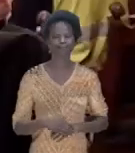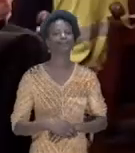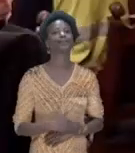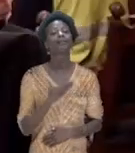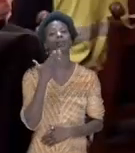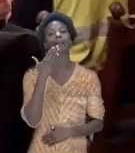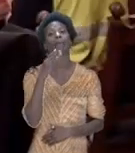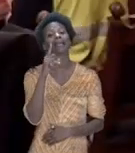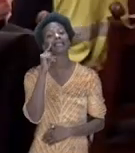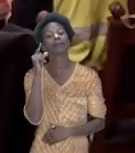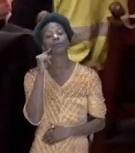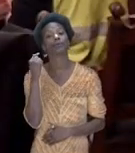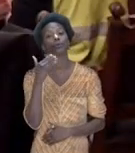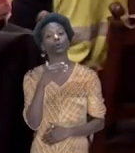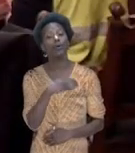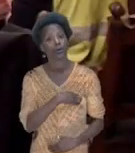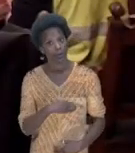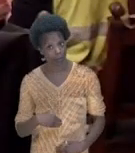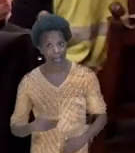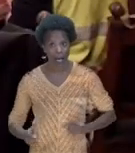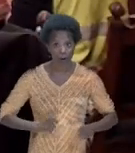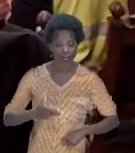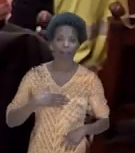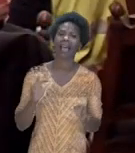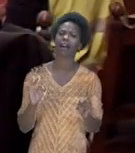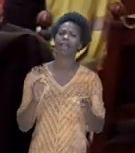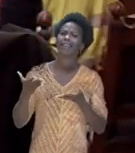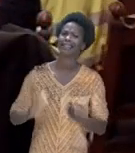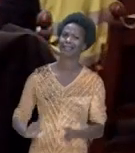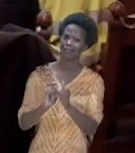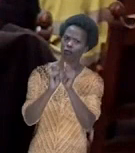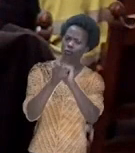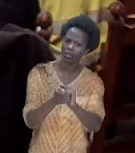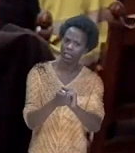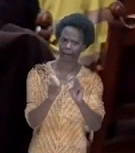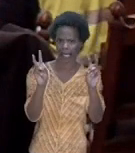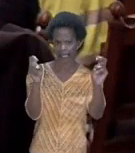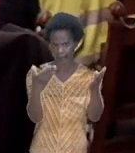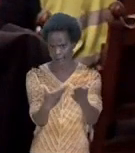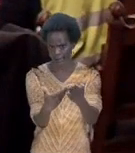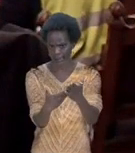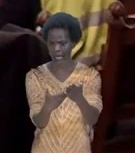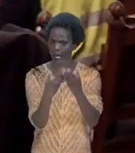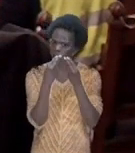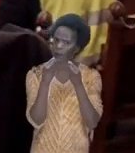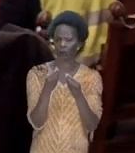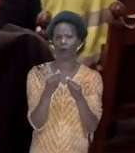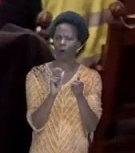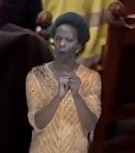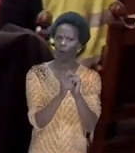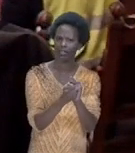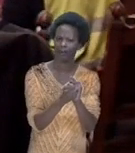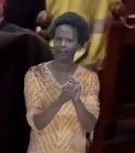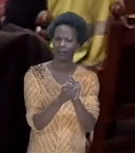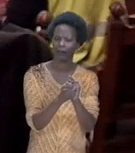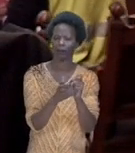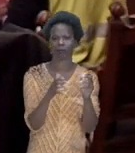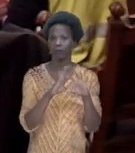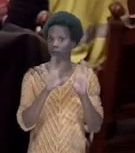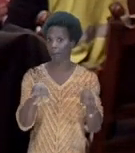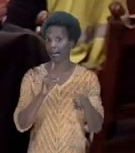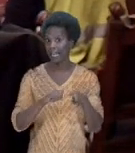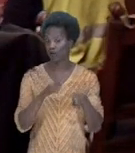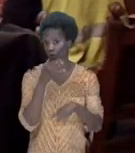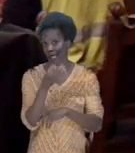Dans cette décision modificative, il y aurait beaucoup à dire sur les modifications qu'elle